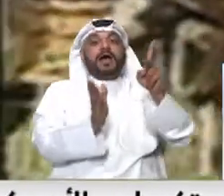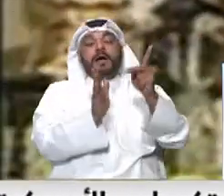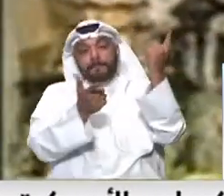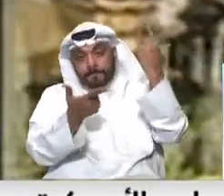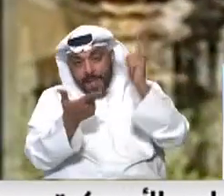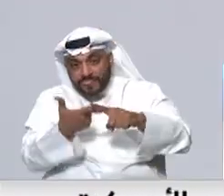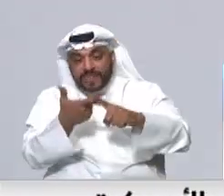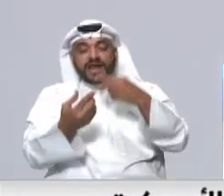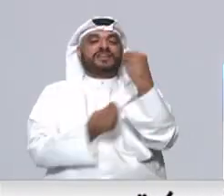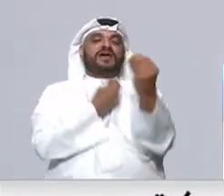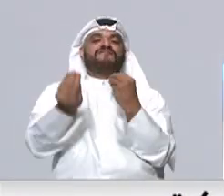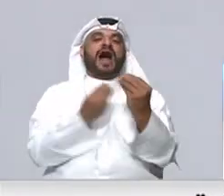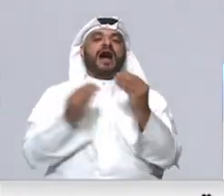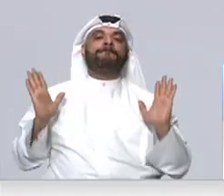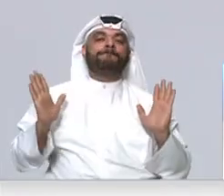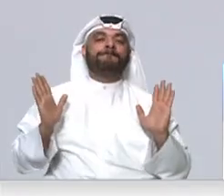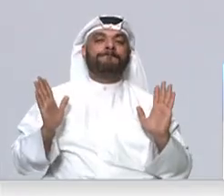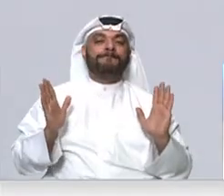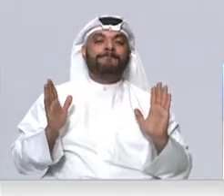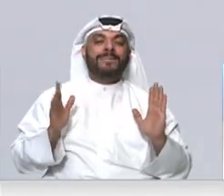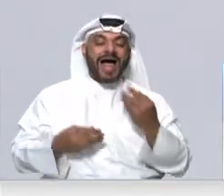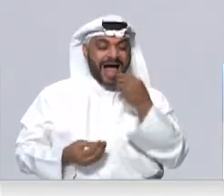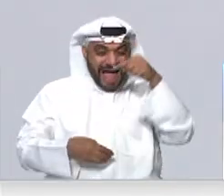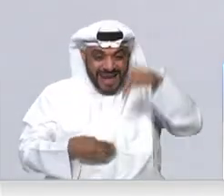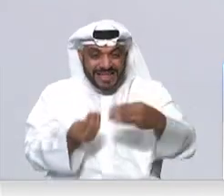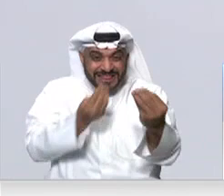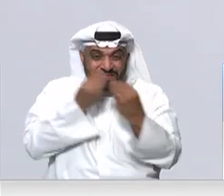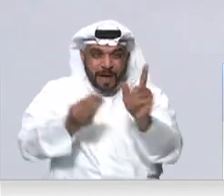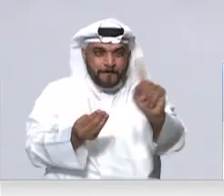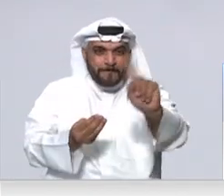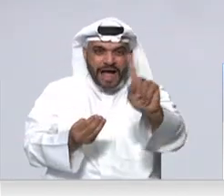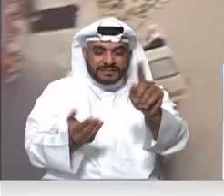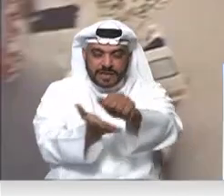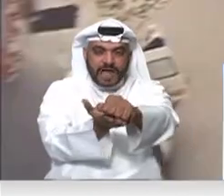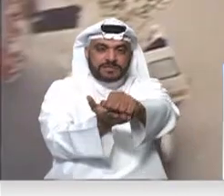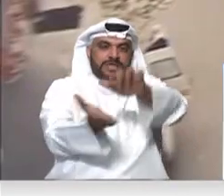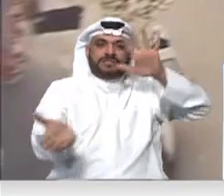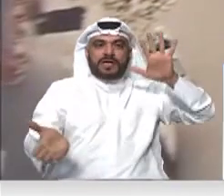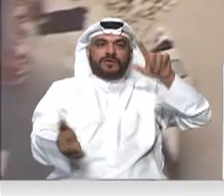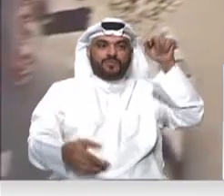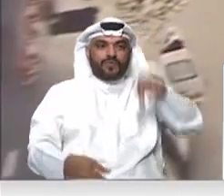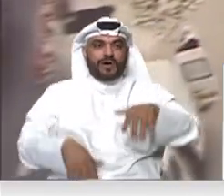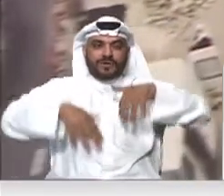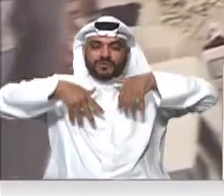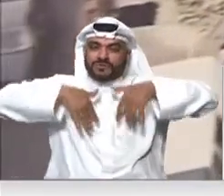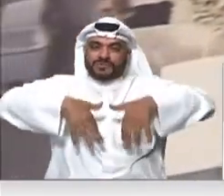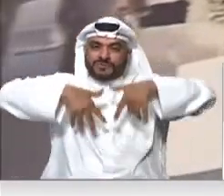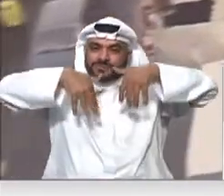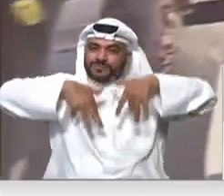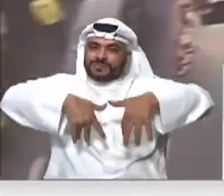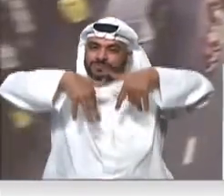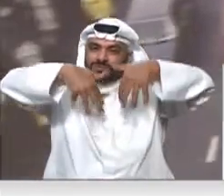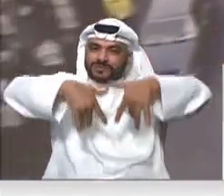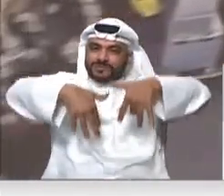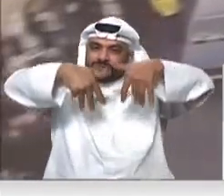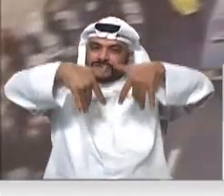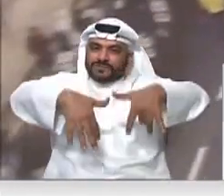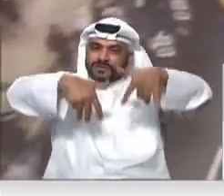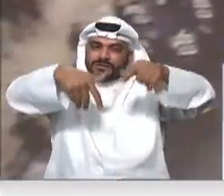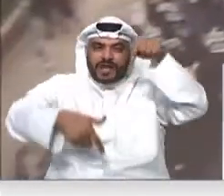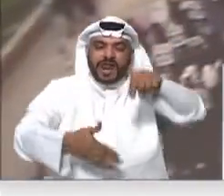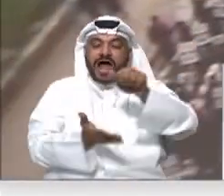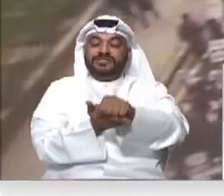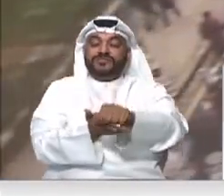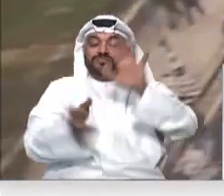كانت المسيرات الشعبية للبريطانيين وطلاب دولة الكويت وأبنائها تطلق حملة فري كويت،